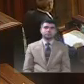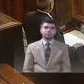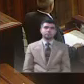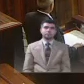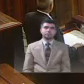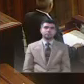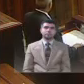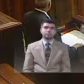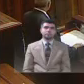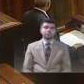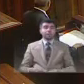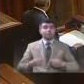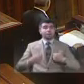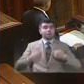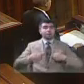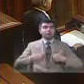سيد رئيس مجلس النواب المحترم،